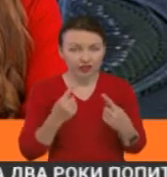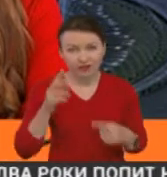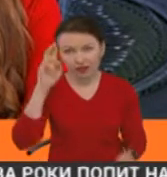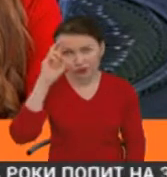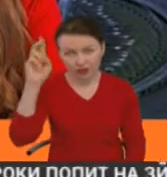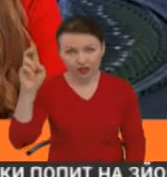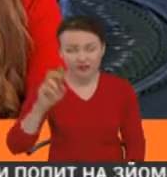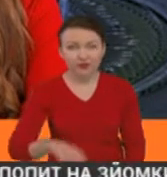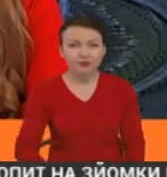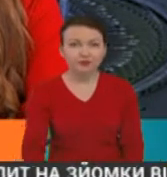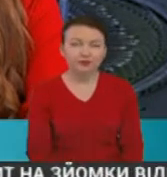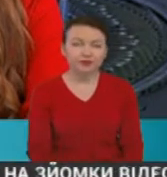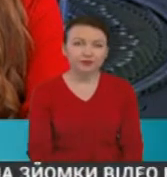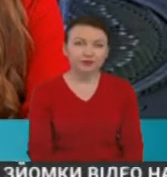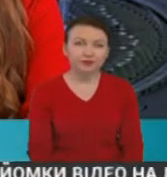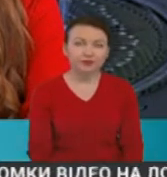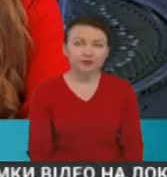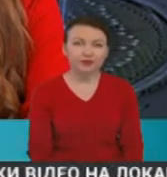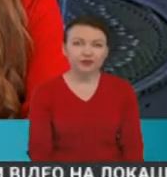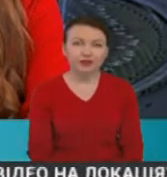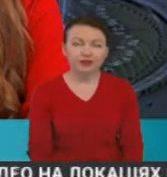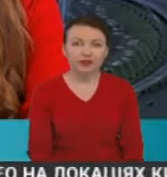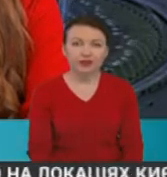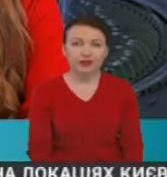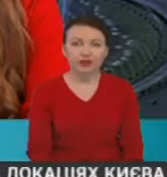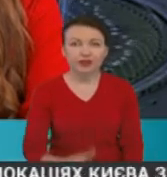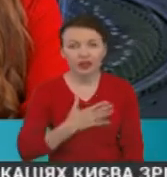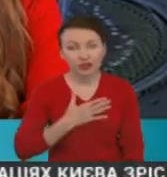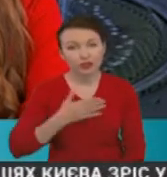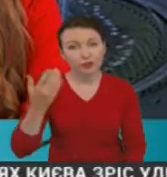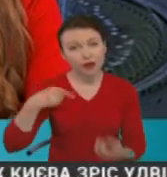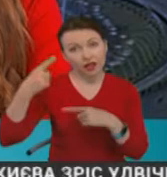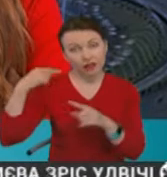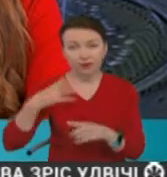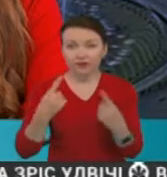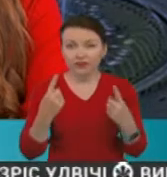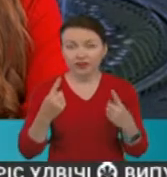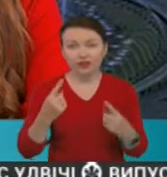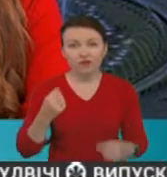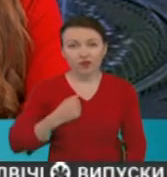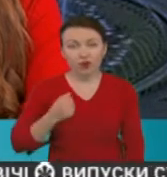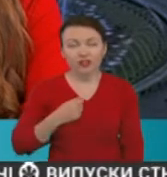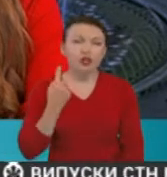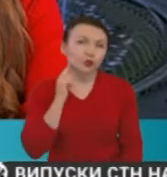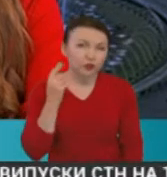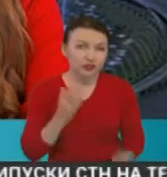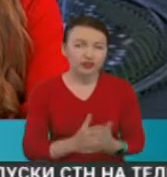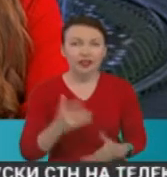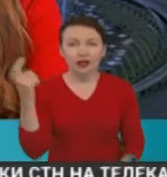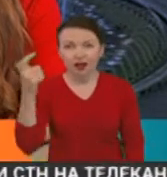государства, а наши предки были великими воинами. Потому и Луцк есть, и Харьков,